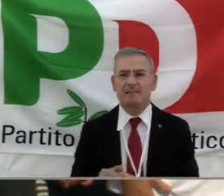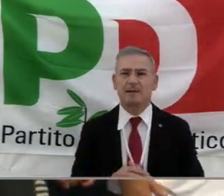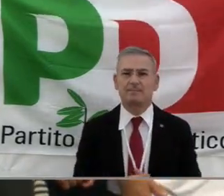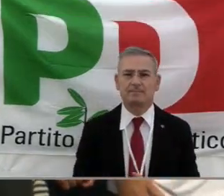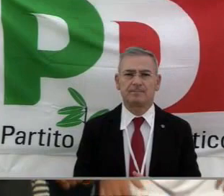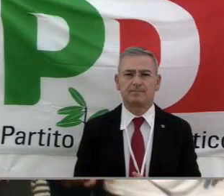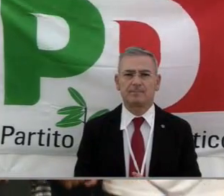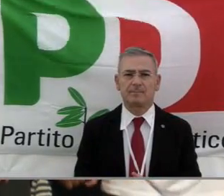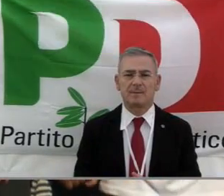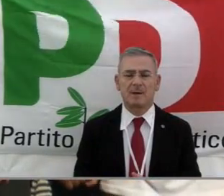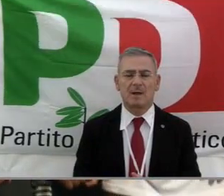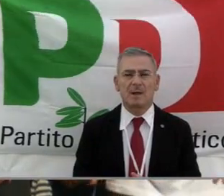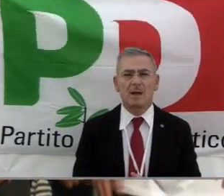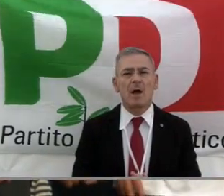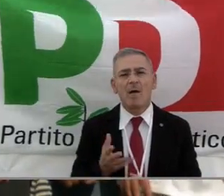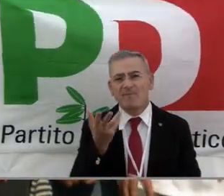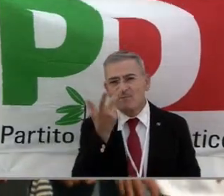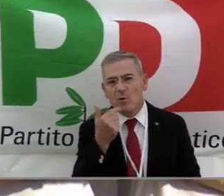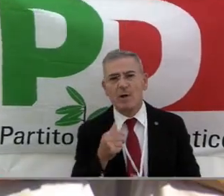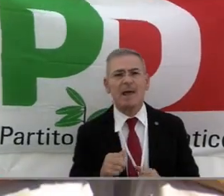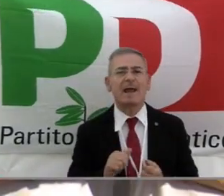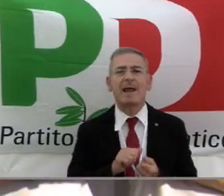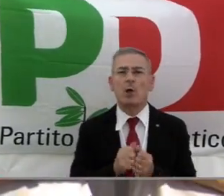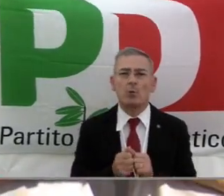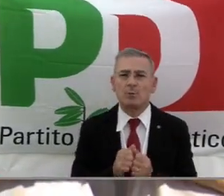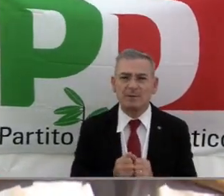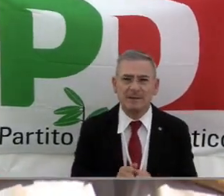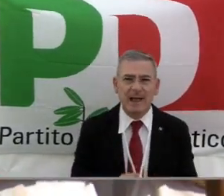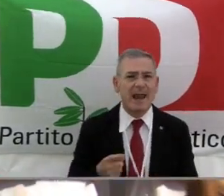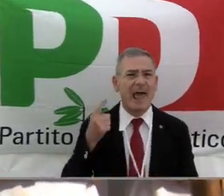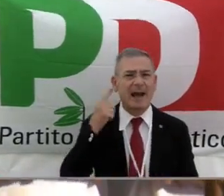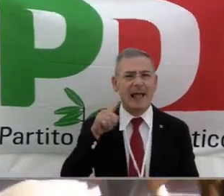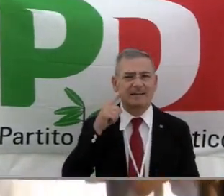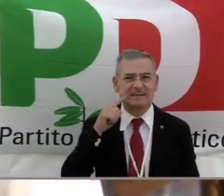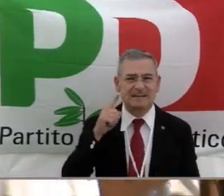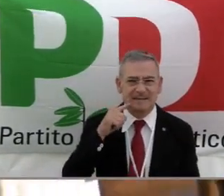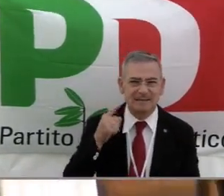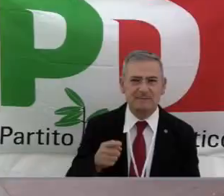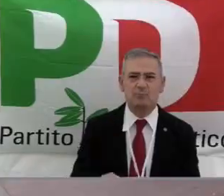dimostrate di voler combattere la xenofobia e il razzismo.